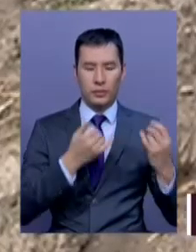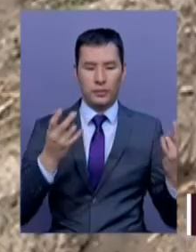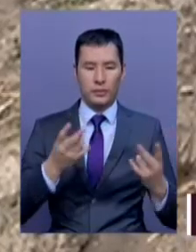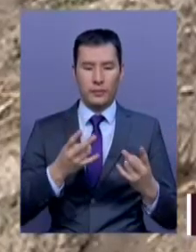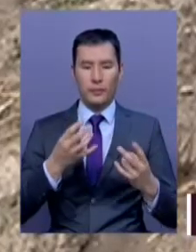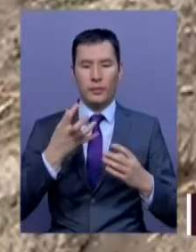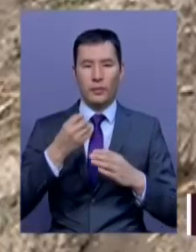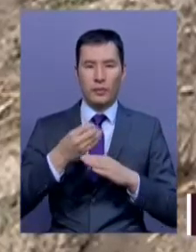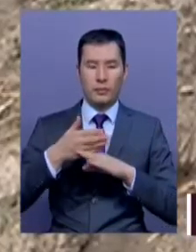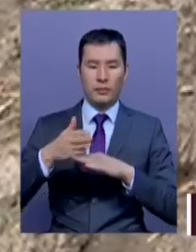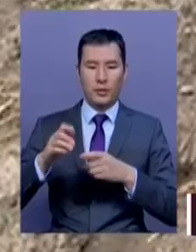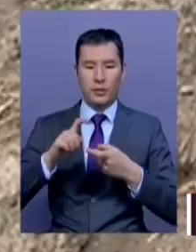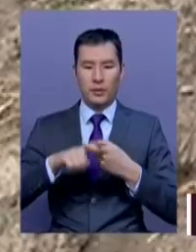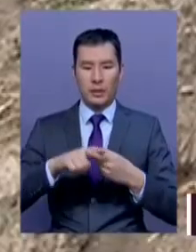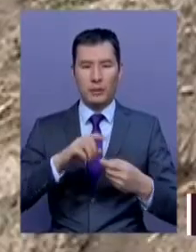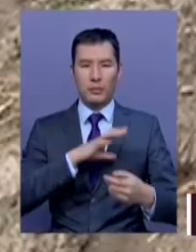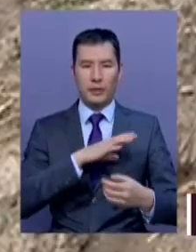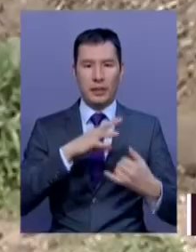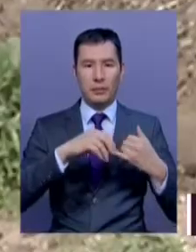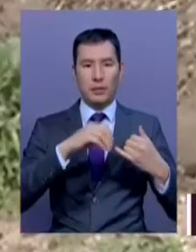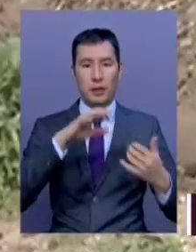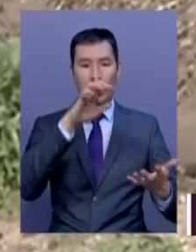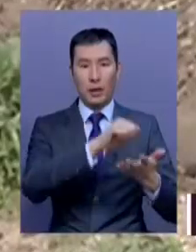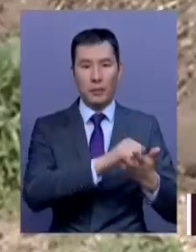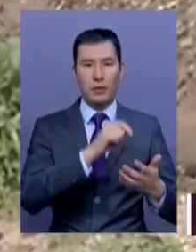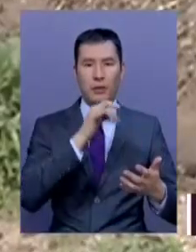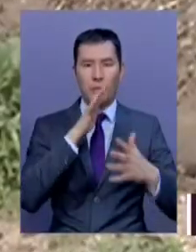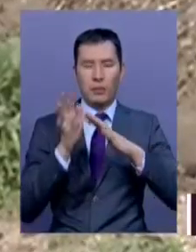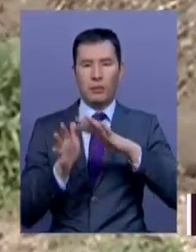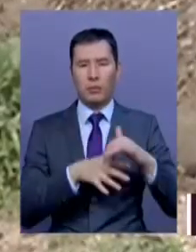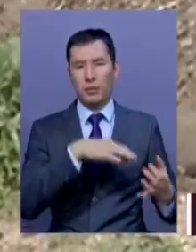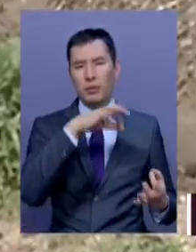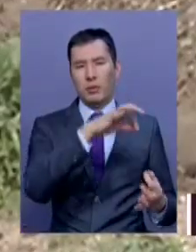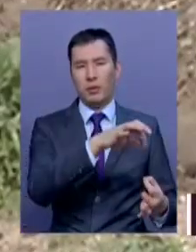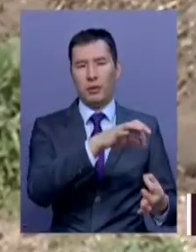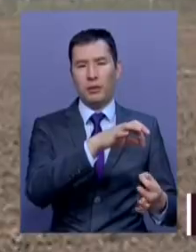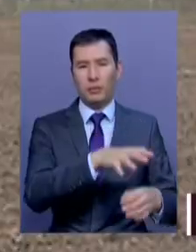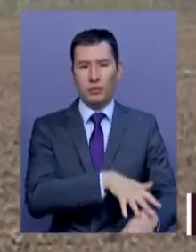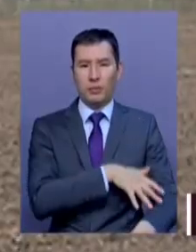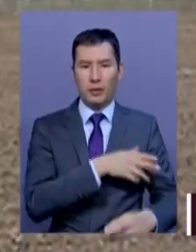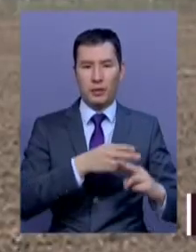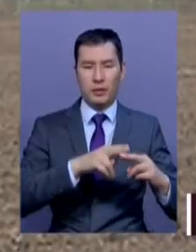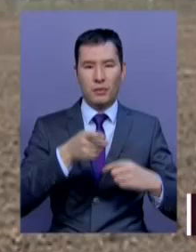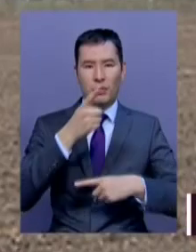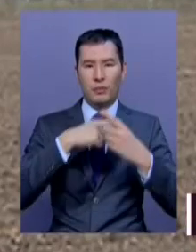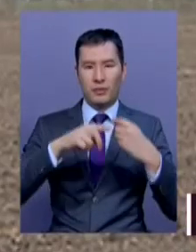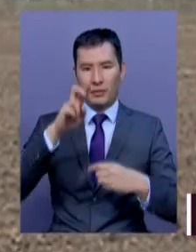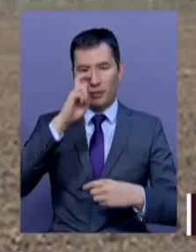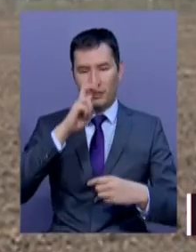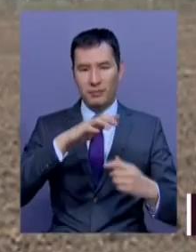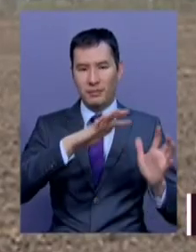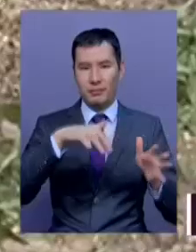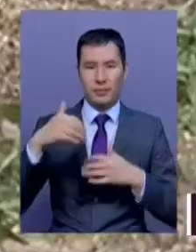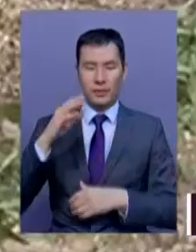бөлек, игерілмеген және тиімсіз игерілген жерлерді анықтап, оны мемлекет меншігіне қайтару мақсатымен мониторинг жасау